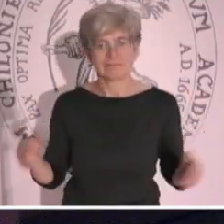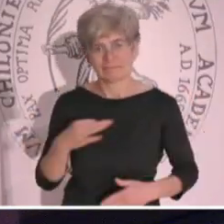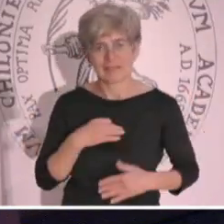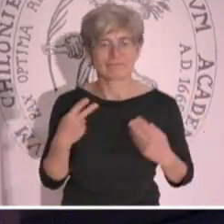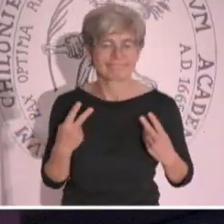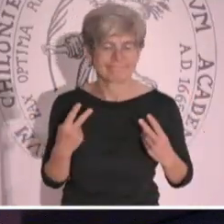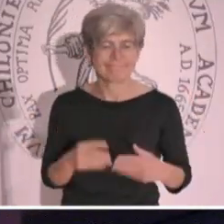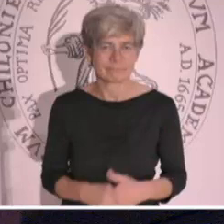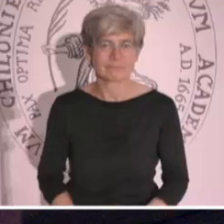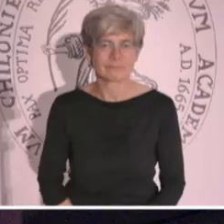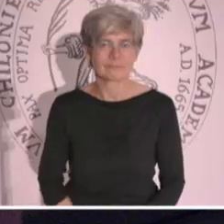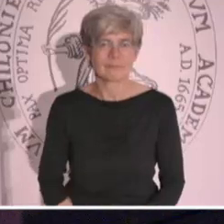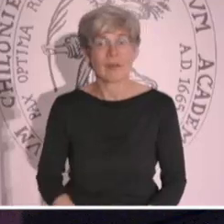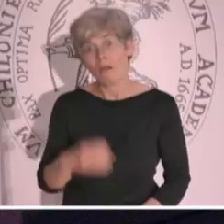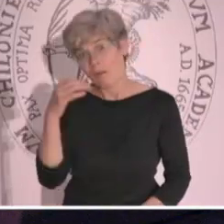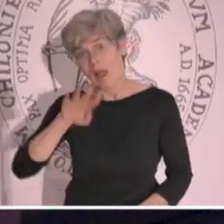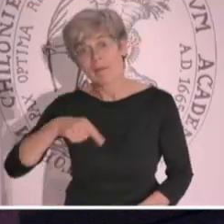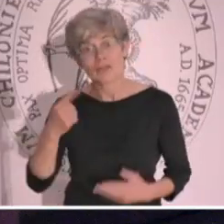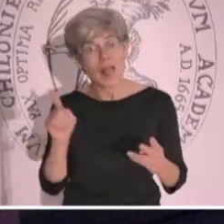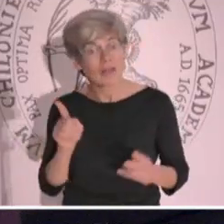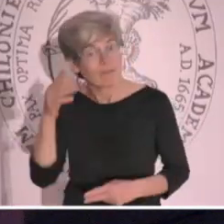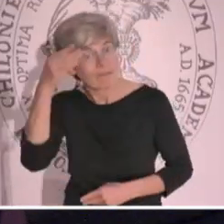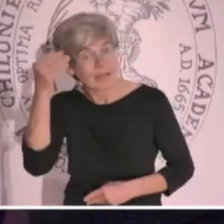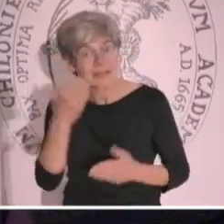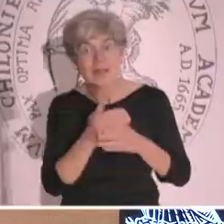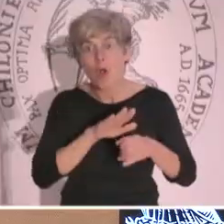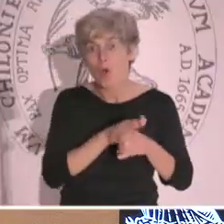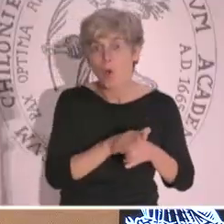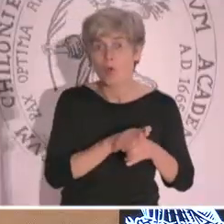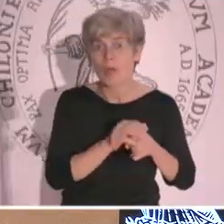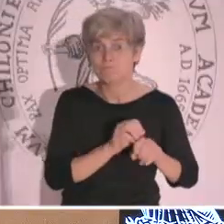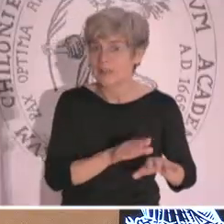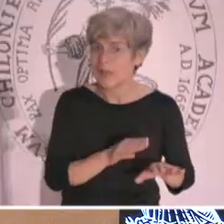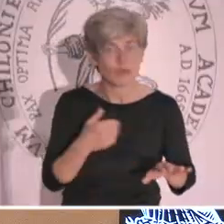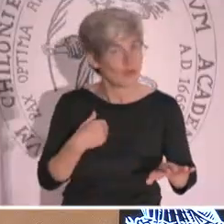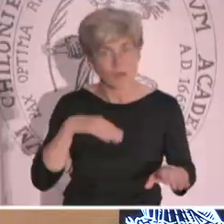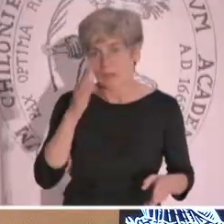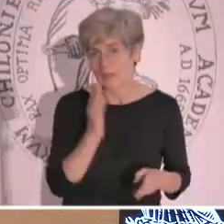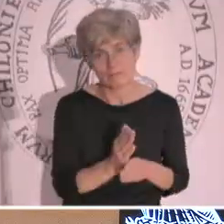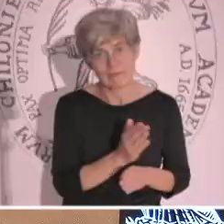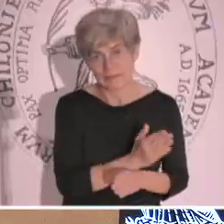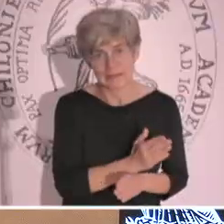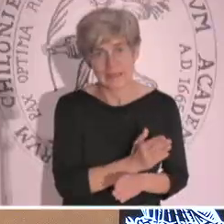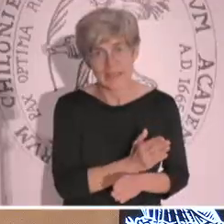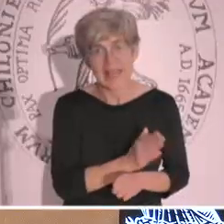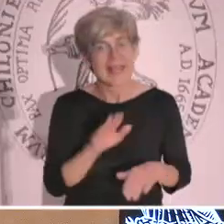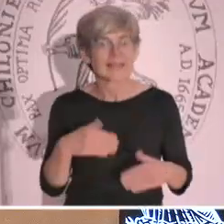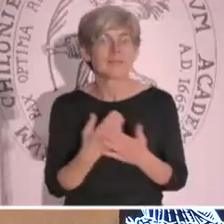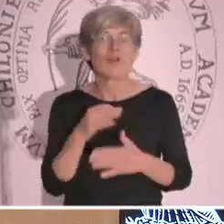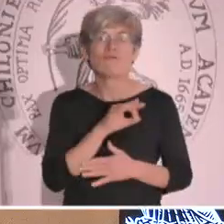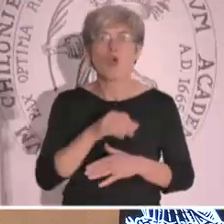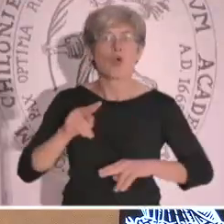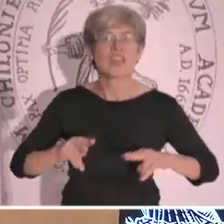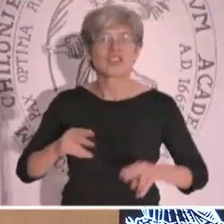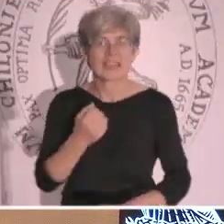wichtig. Und natürlich sollten wir nicht vergessen, die Pandemie ist noch nicht vorbei. Nehmen Sie die Impfangebote wahr und vor allem bleiben